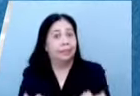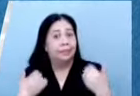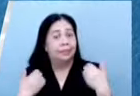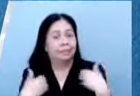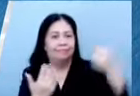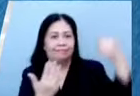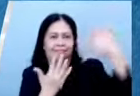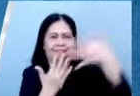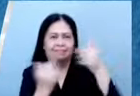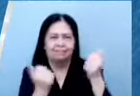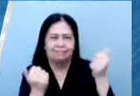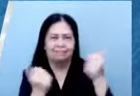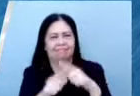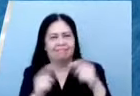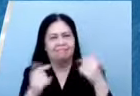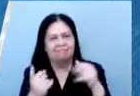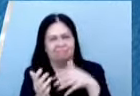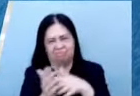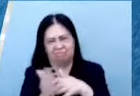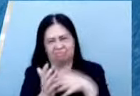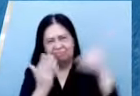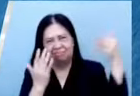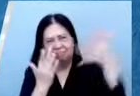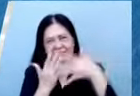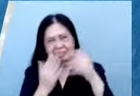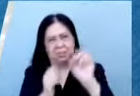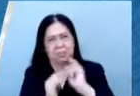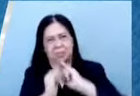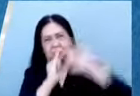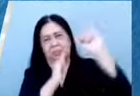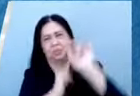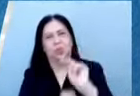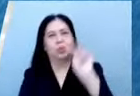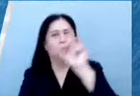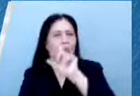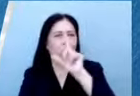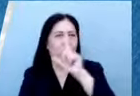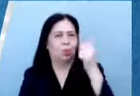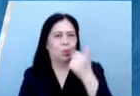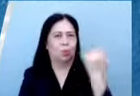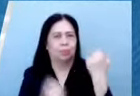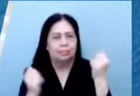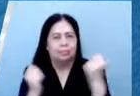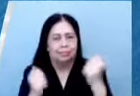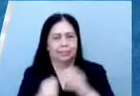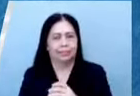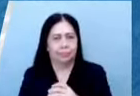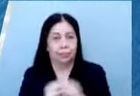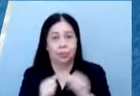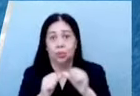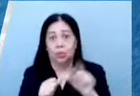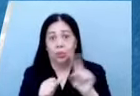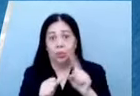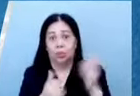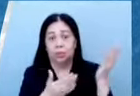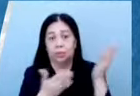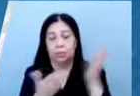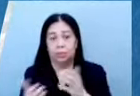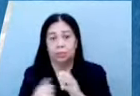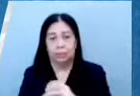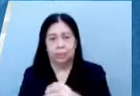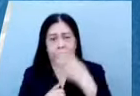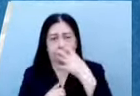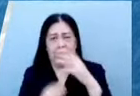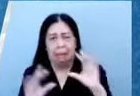pero nananatili ang mahina at sa extreme northern Luzon lang nakakaapekto. Ang patuloy namang magdadala ng mainit